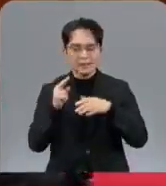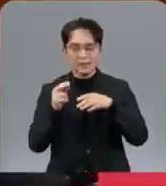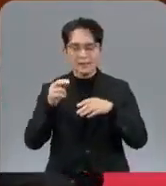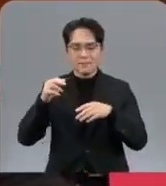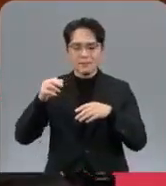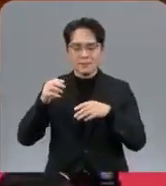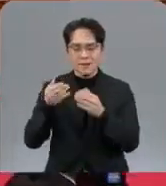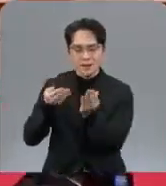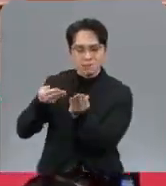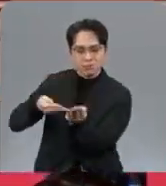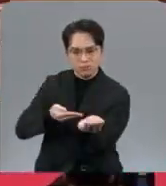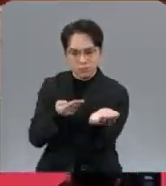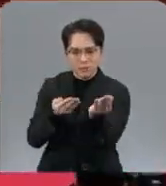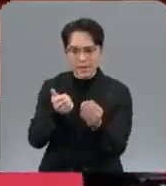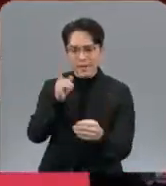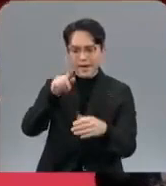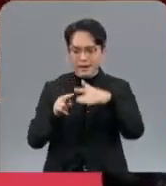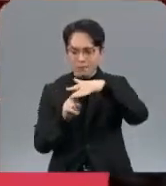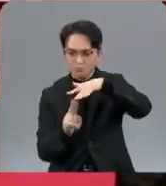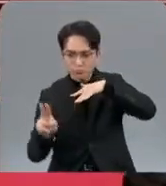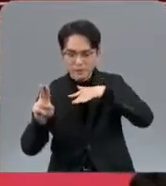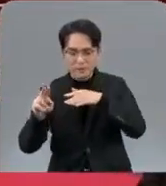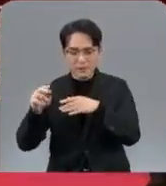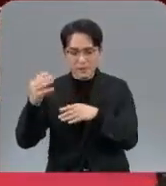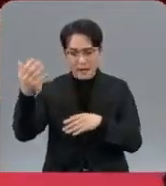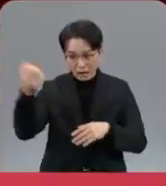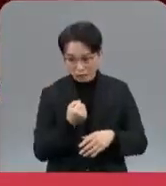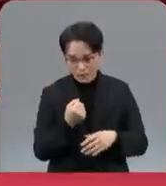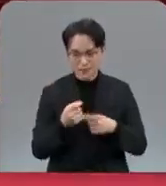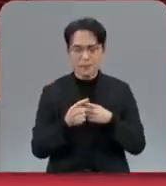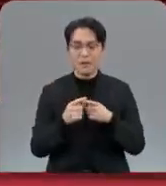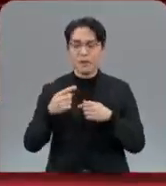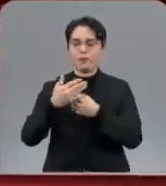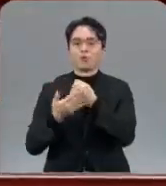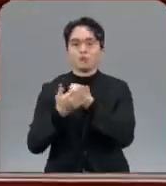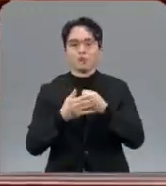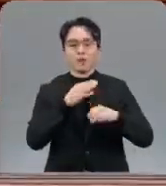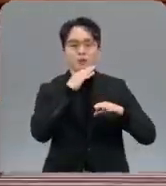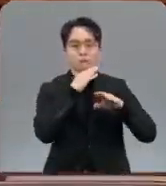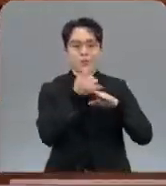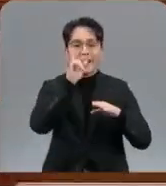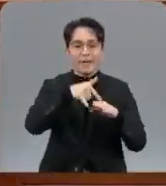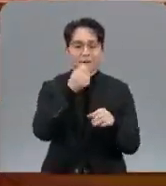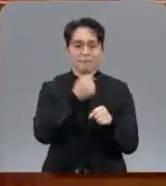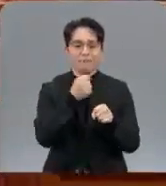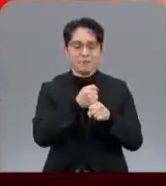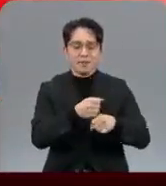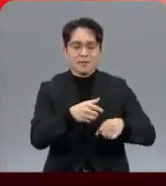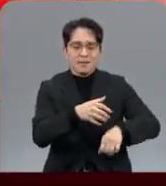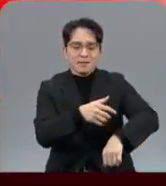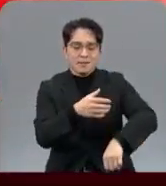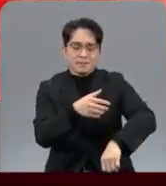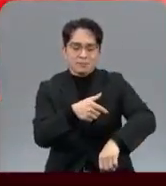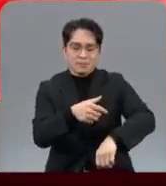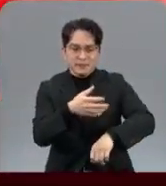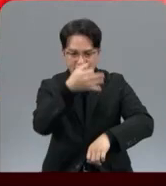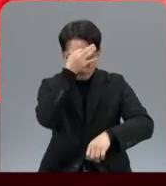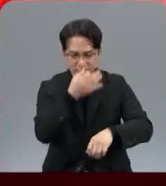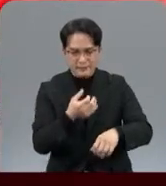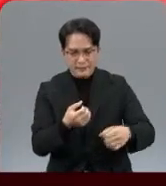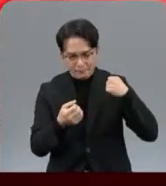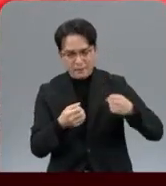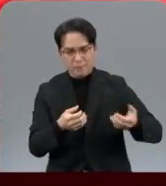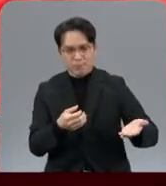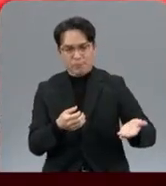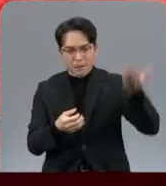前在新年贺词中所做出的将在今年上半年之前完成韩美延伸威慑机制予以谴责，